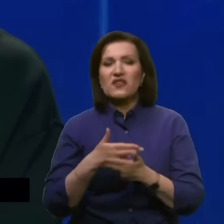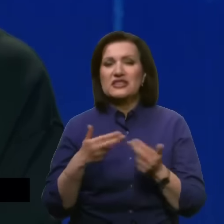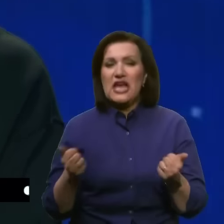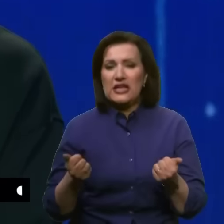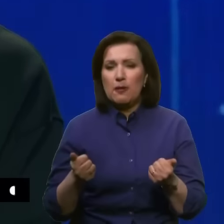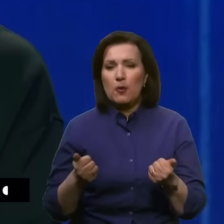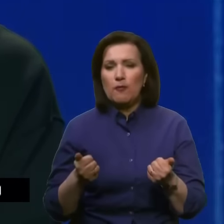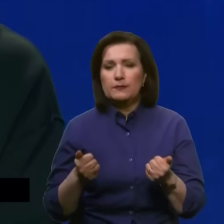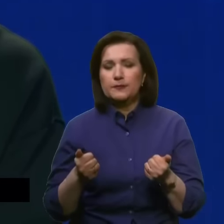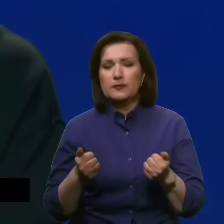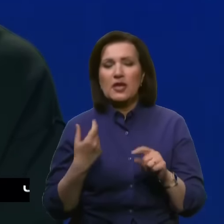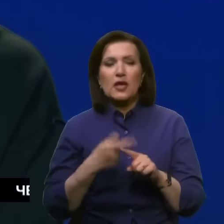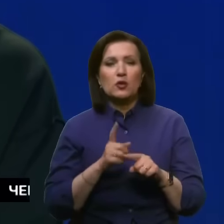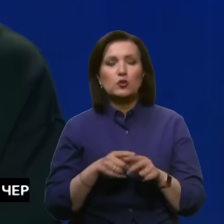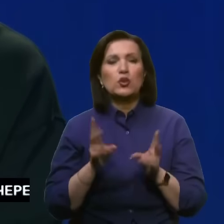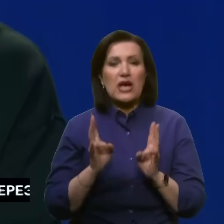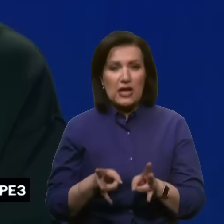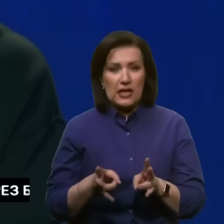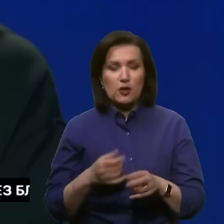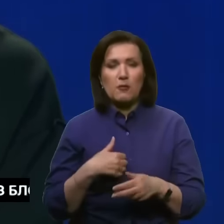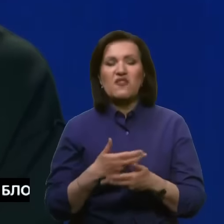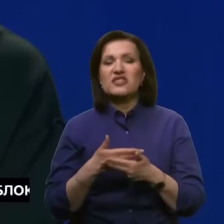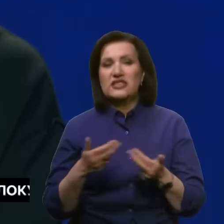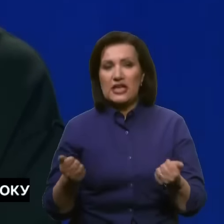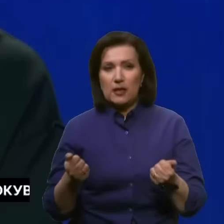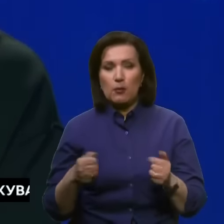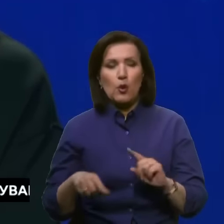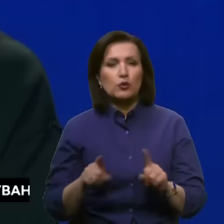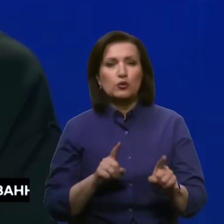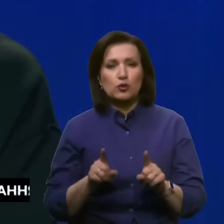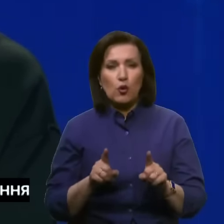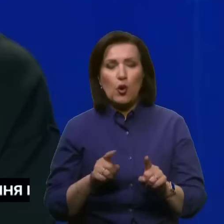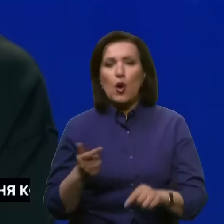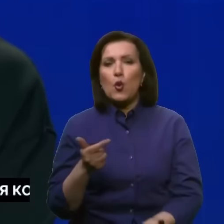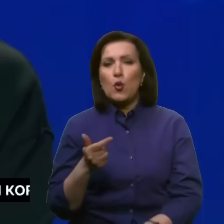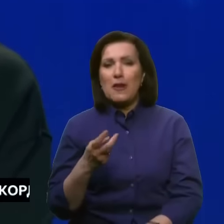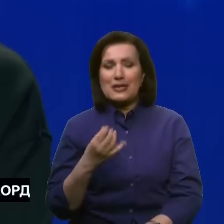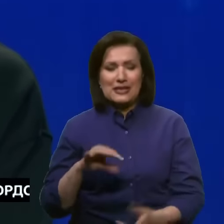визнаємо цю трагедію, ми визнаємо, що